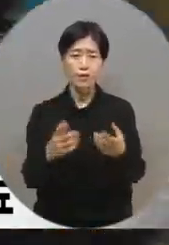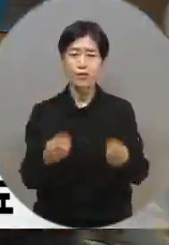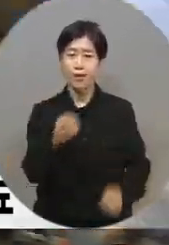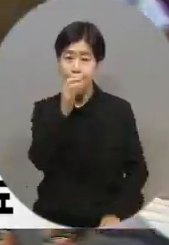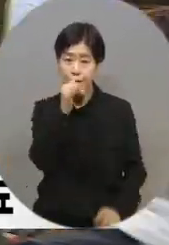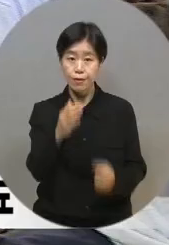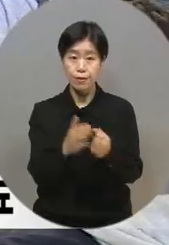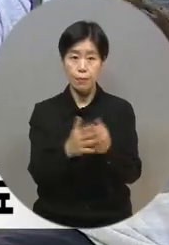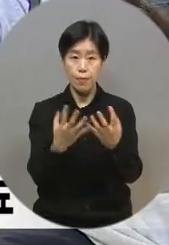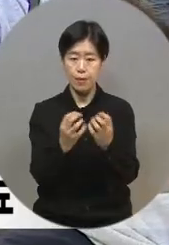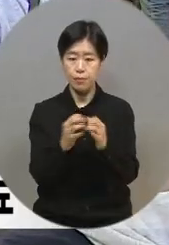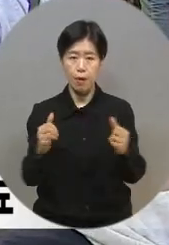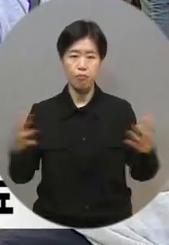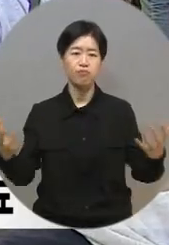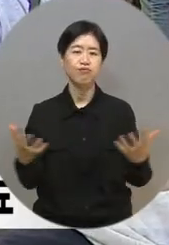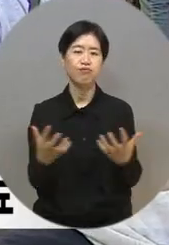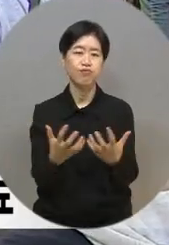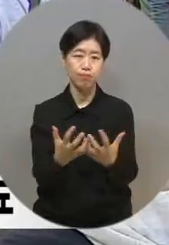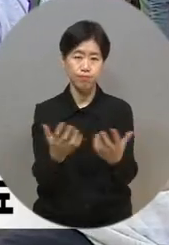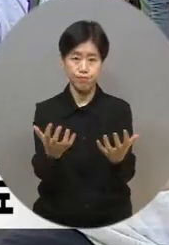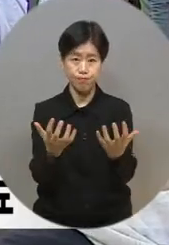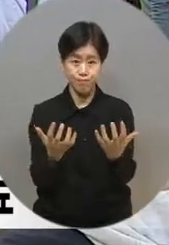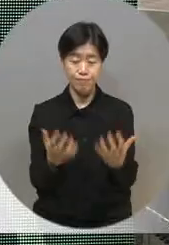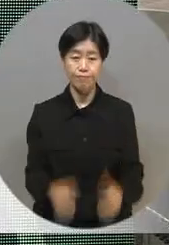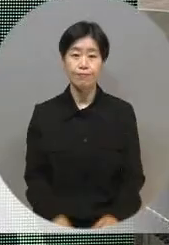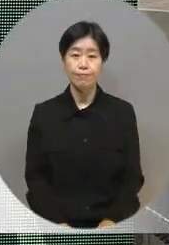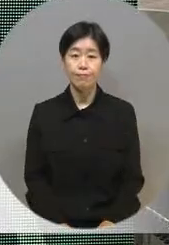대회는 많은 사람들의 참여 열기로 가득했습니다.